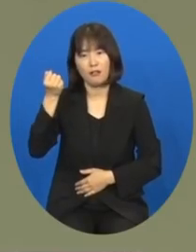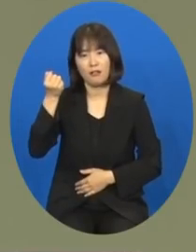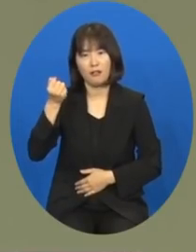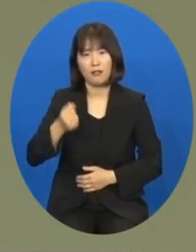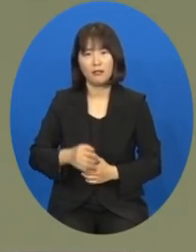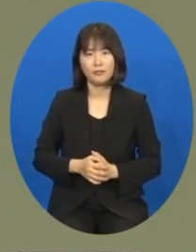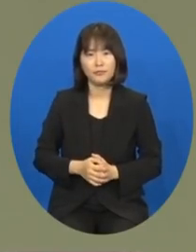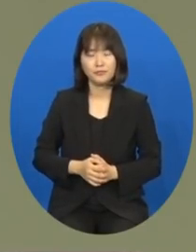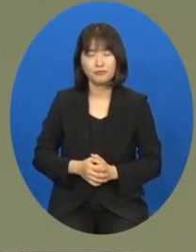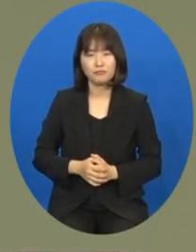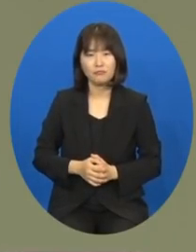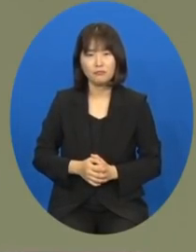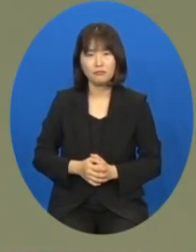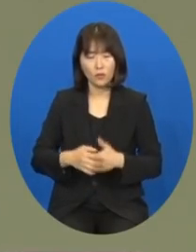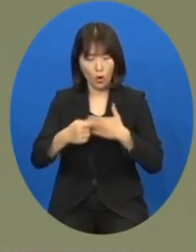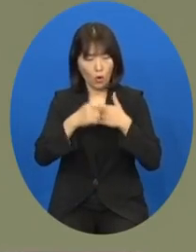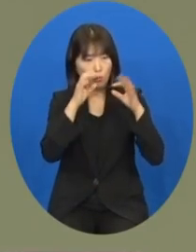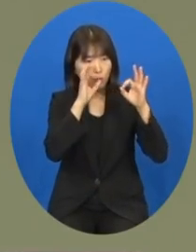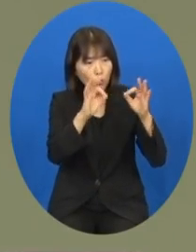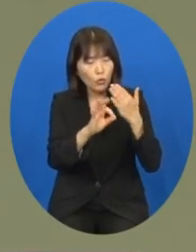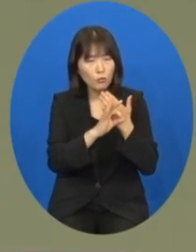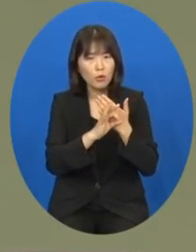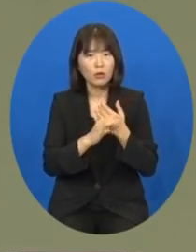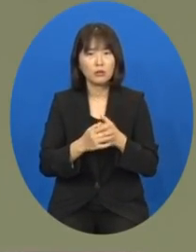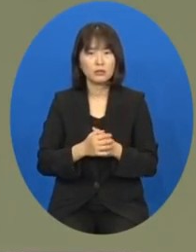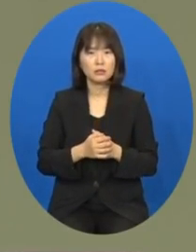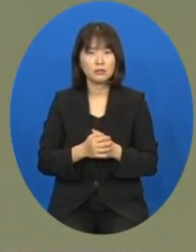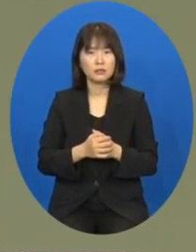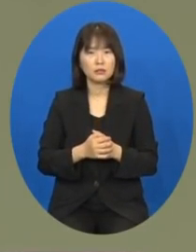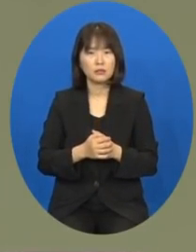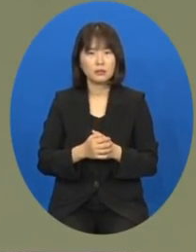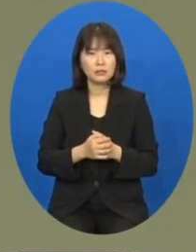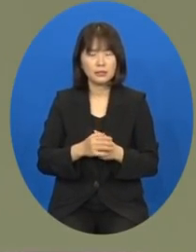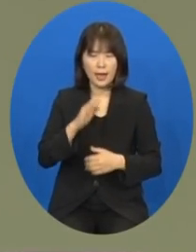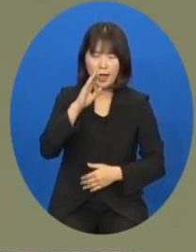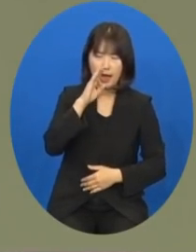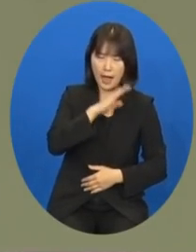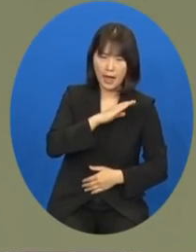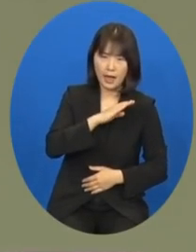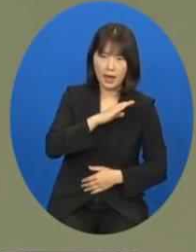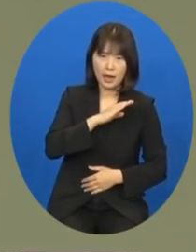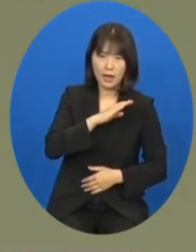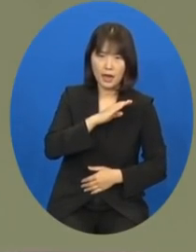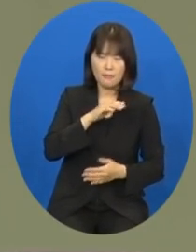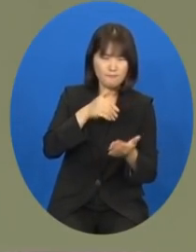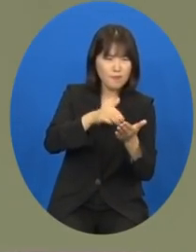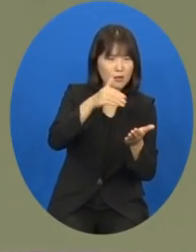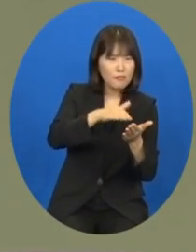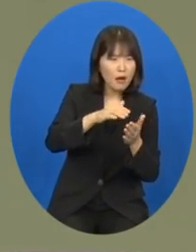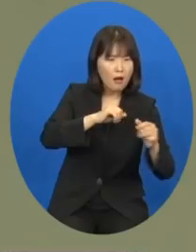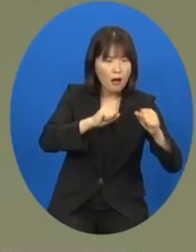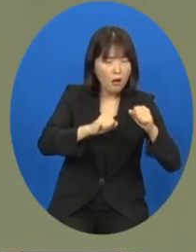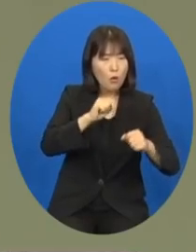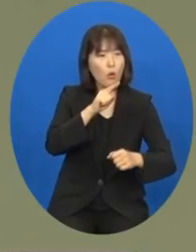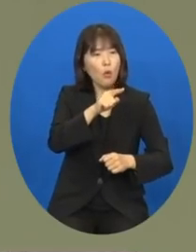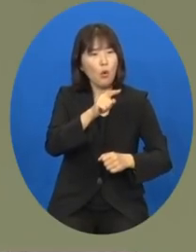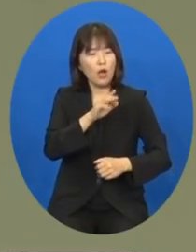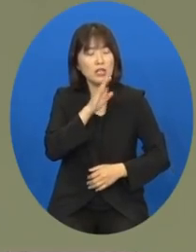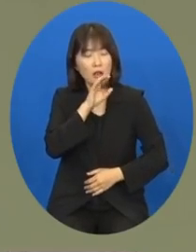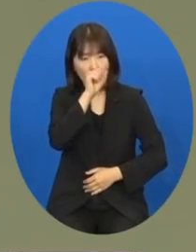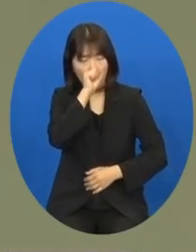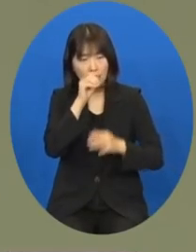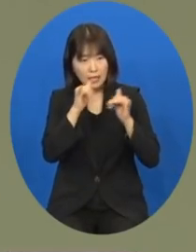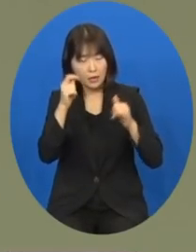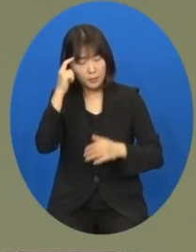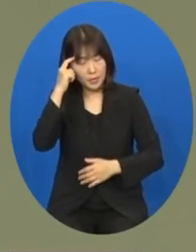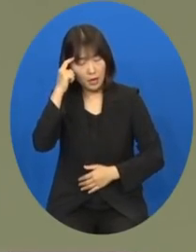생각하게 만든다는 거에요 문제는 악의 소재지가 바깥에는 것처럼 자체는 안 했다는 것은 그들은 보지 못한다는